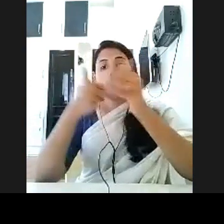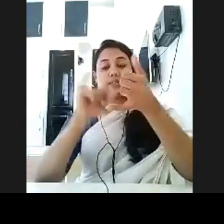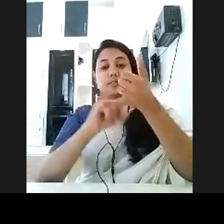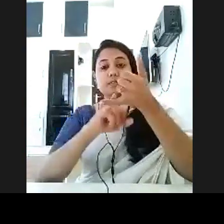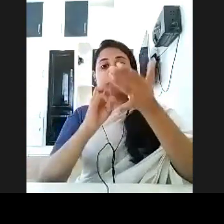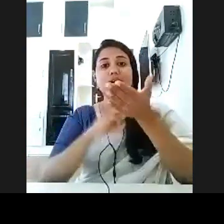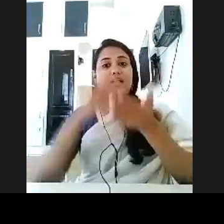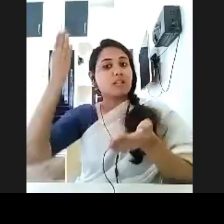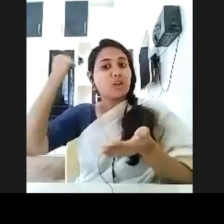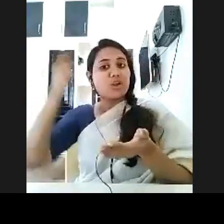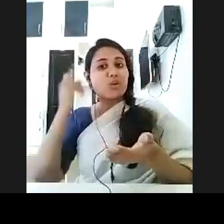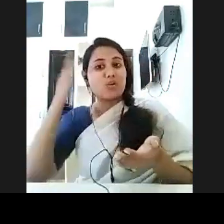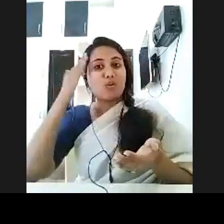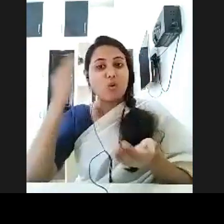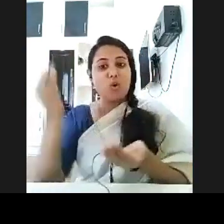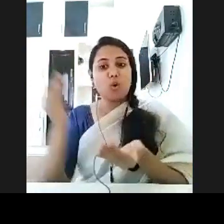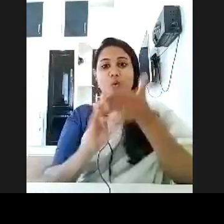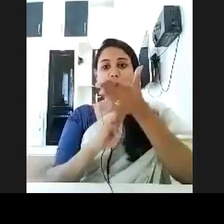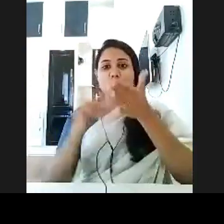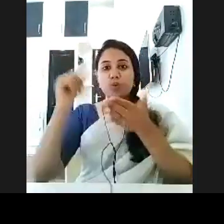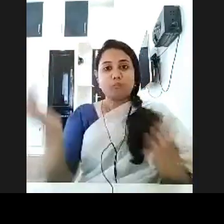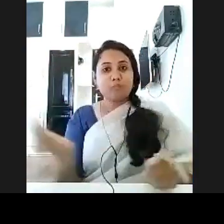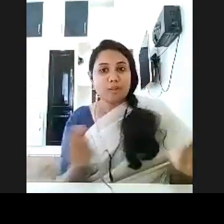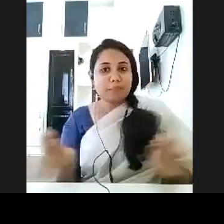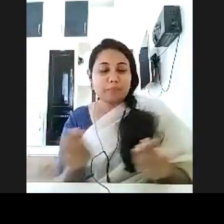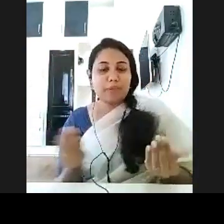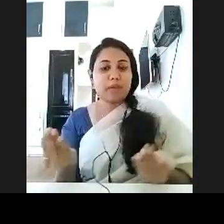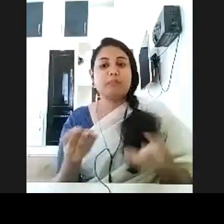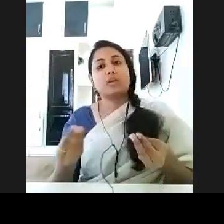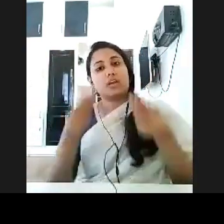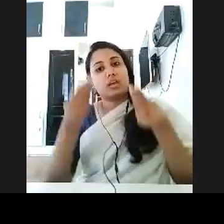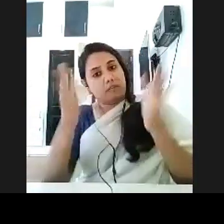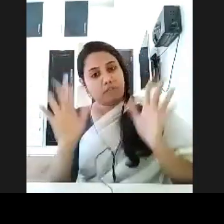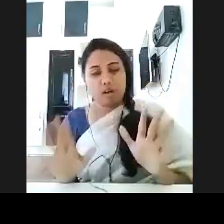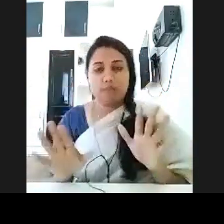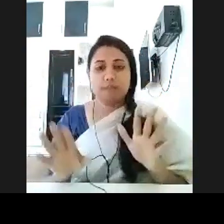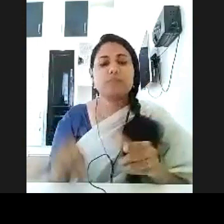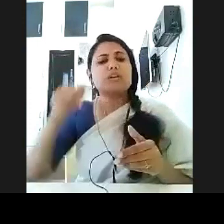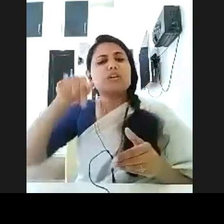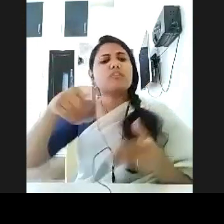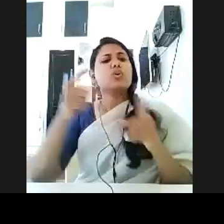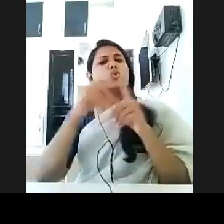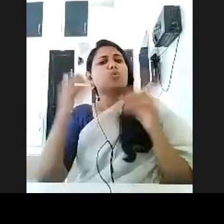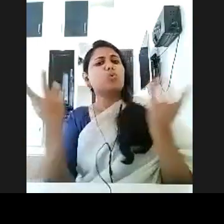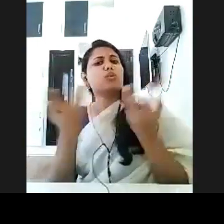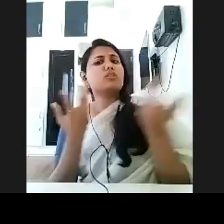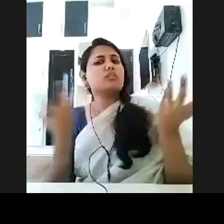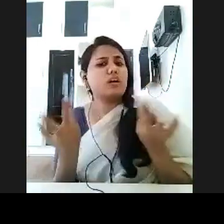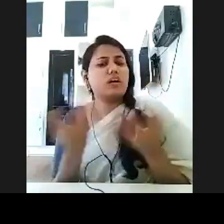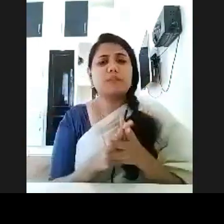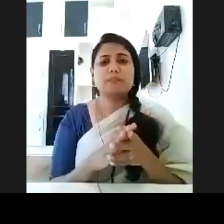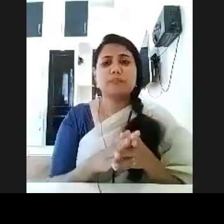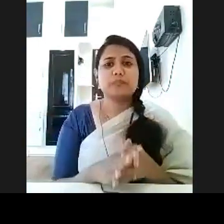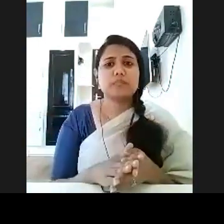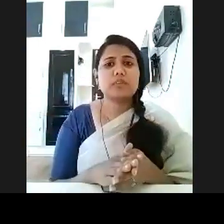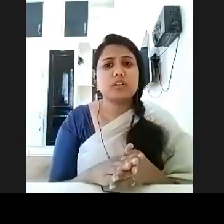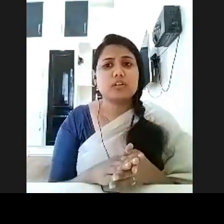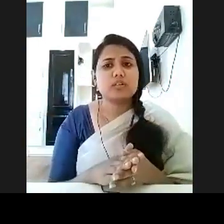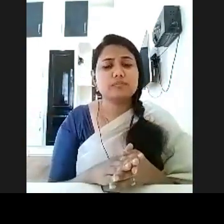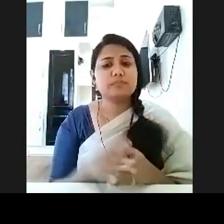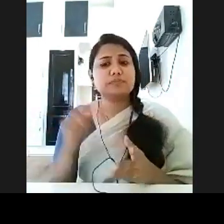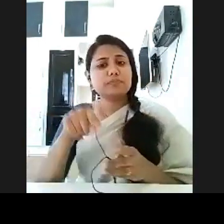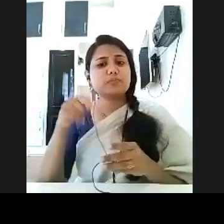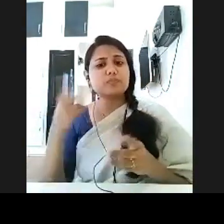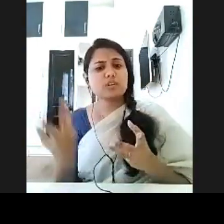ക്രൗഡ് ഫണ്ടിങ്ങിലോട്ട് ഉള്ള കുട്ടിക്ക് കൊടുക്കുന്നതായിരിക്കും. സോ നമ്മളിവിടെ എന്താ ചെയ്യുന്നത് പറഞ്ഞാൽ വാട്ട് വി ആർ ട്രൈങ് ടു ഡു ഇസ്, ഇപ്പോൾ എല്ലാ